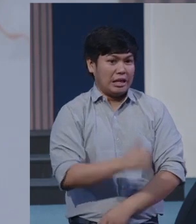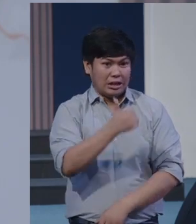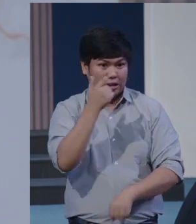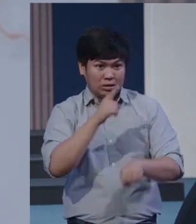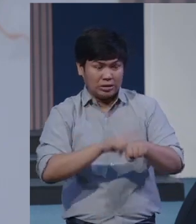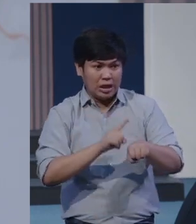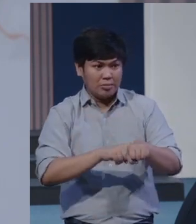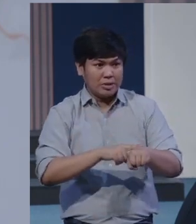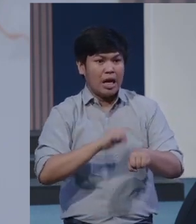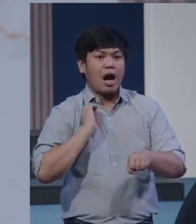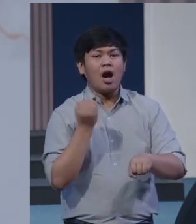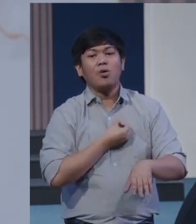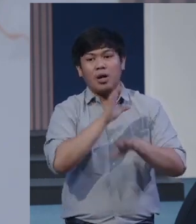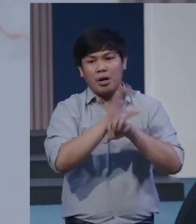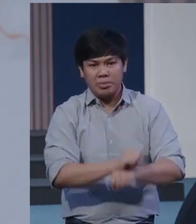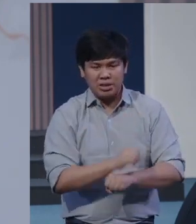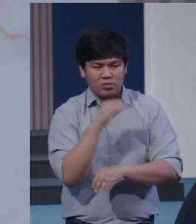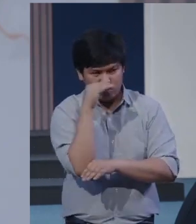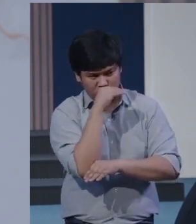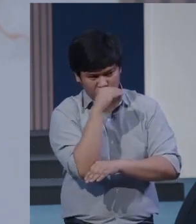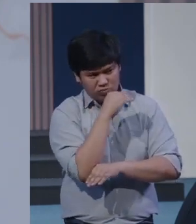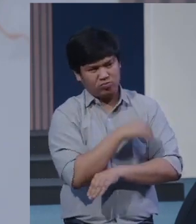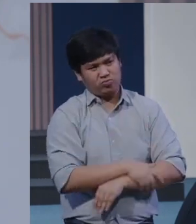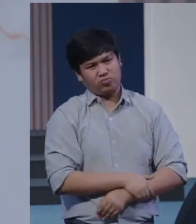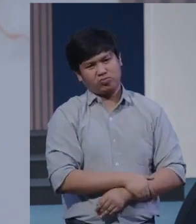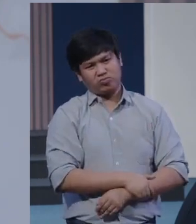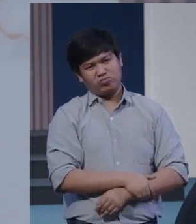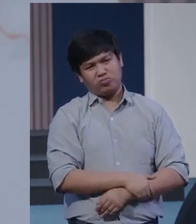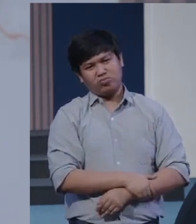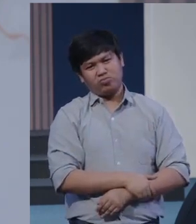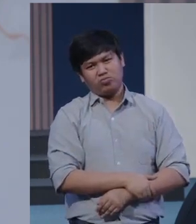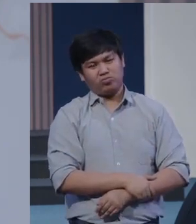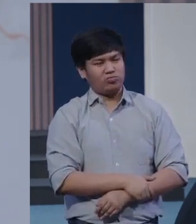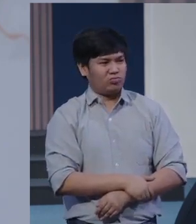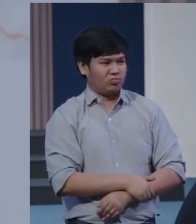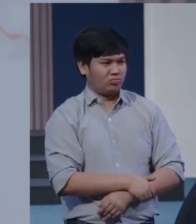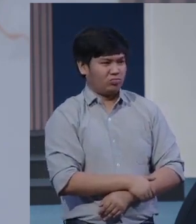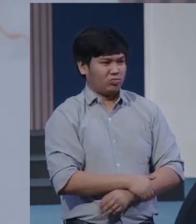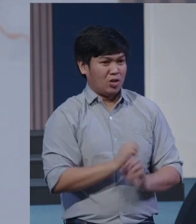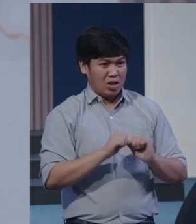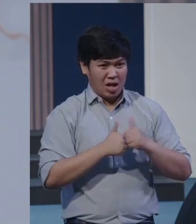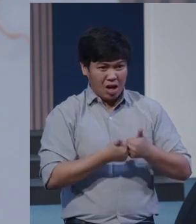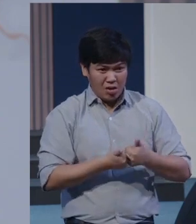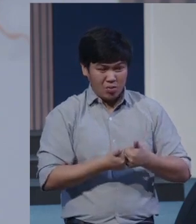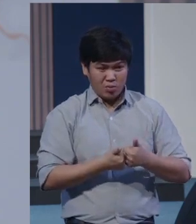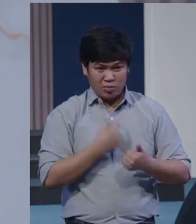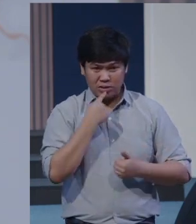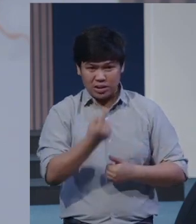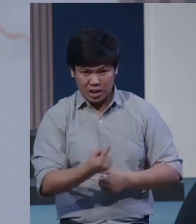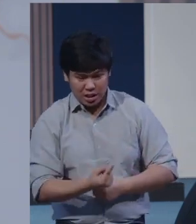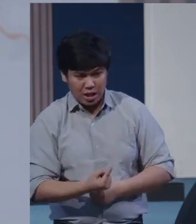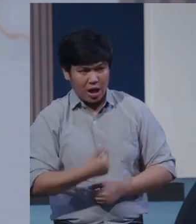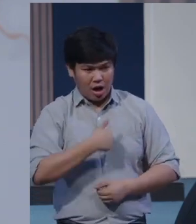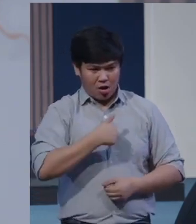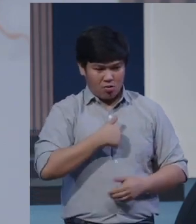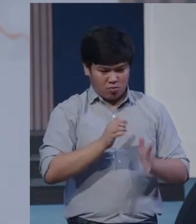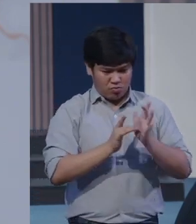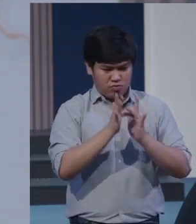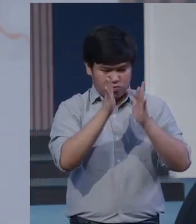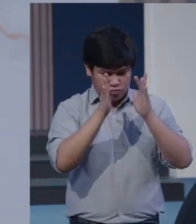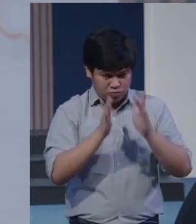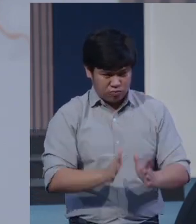sisinungaling nagiging second nature na sa atin na tayo ay magsinungaling